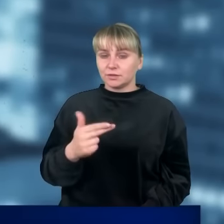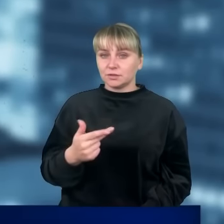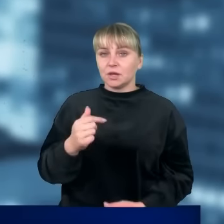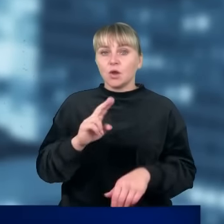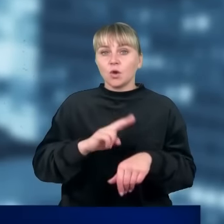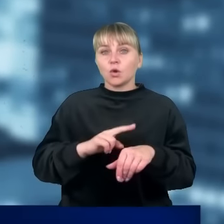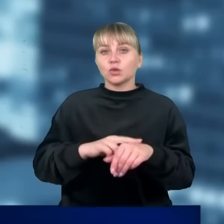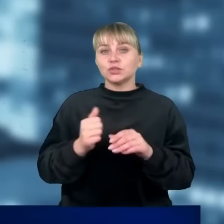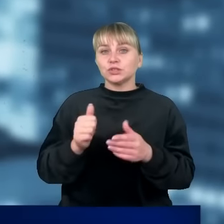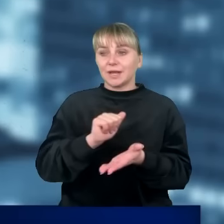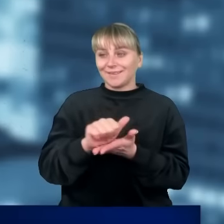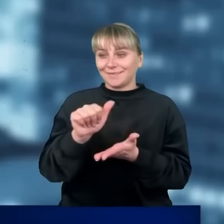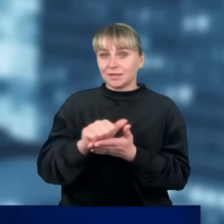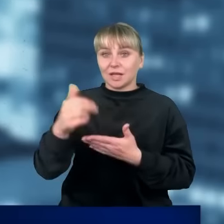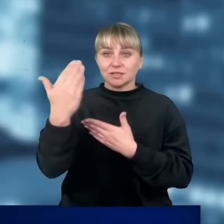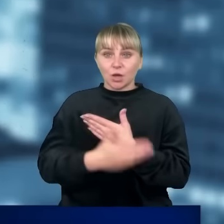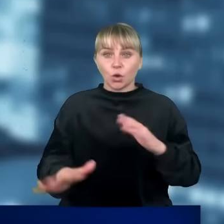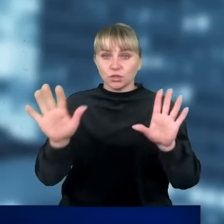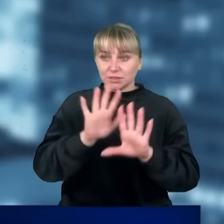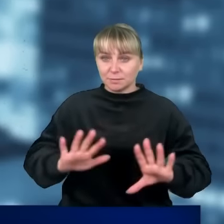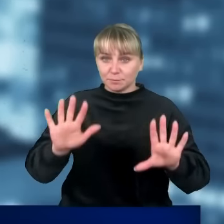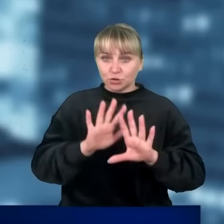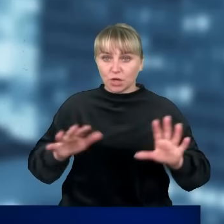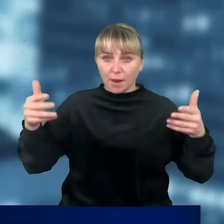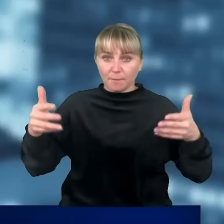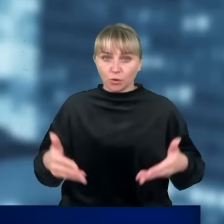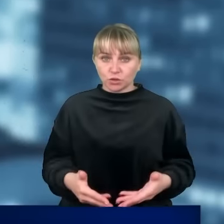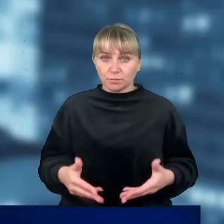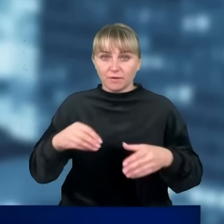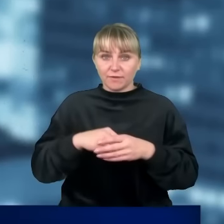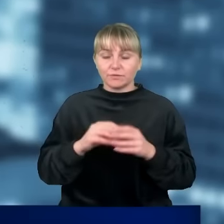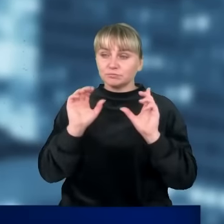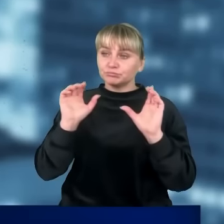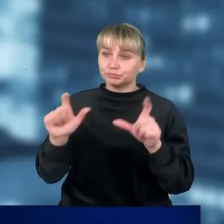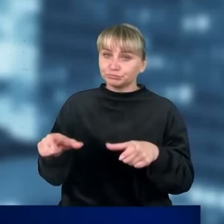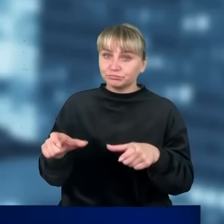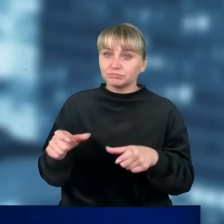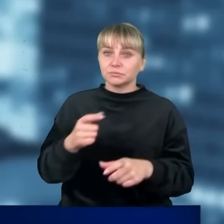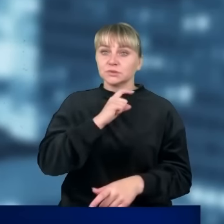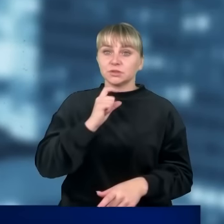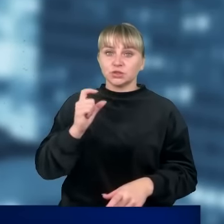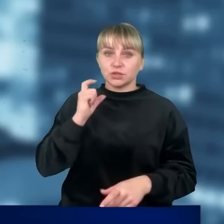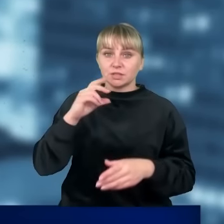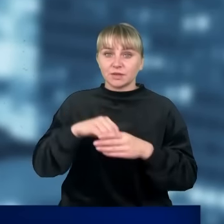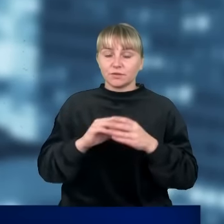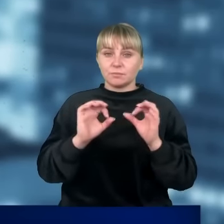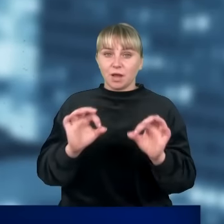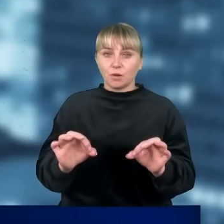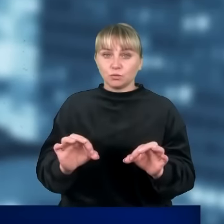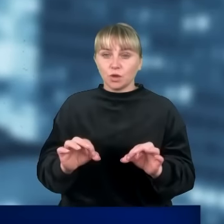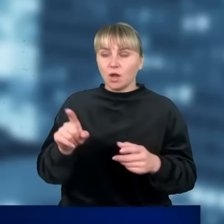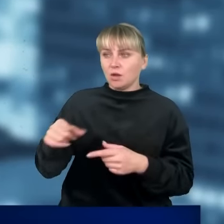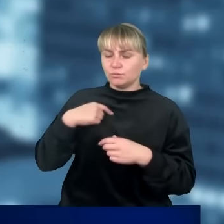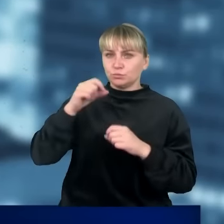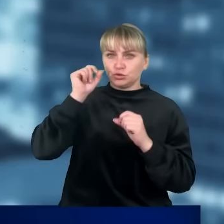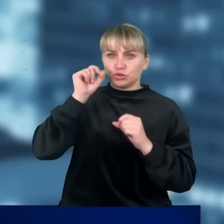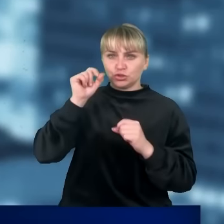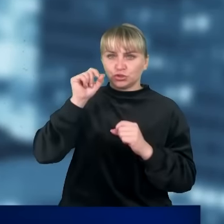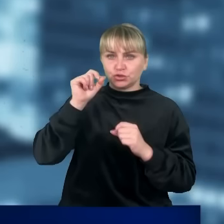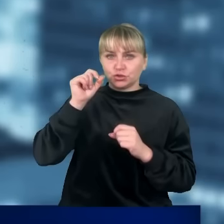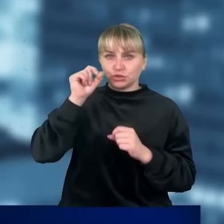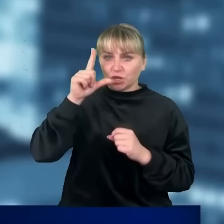msza pogrzebowa, policjanci zatrzymali do kontroli trzeźwości księdza, który poruszał się samochodem. Kiedy okazało się, że ksiądz był trzeźwy,